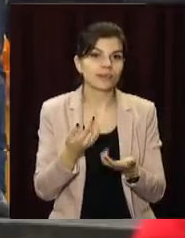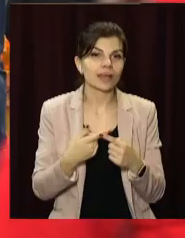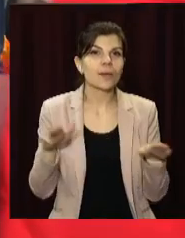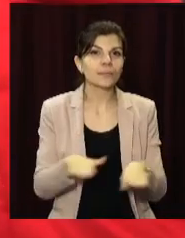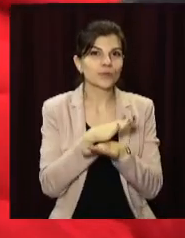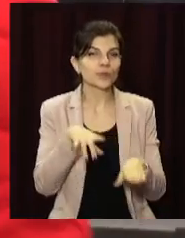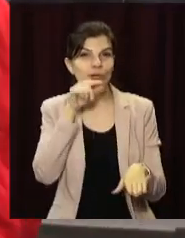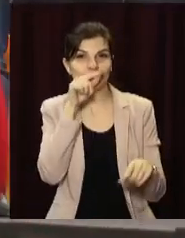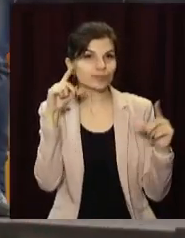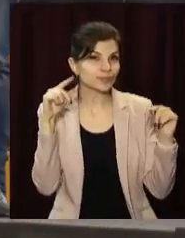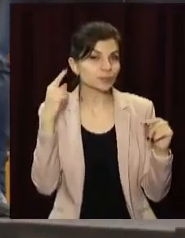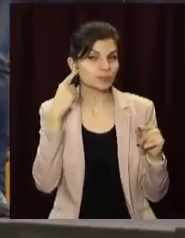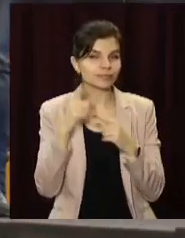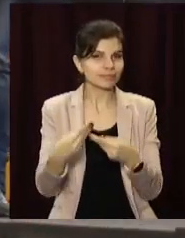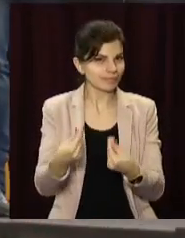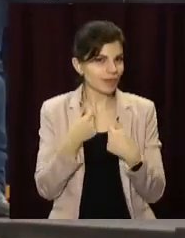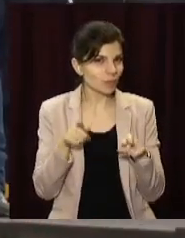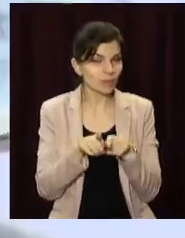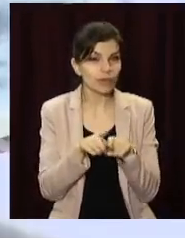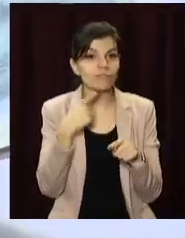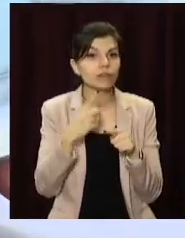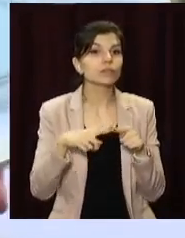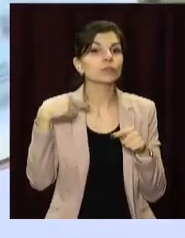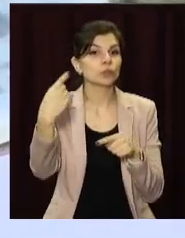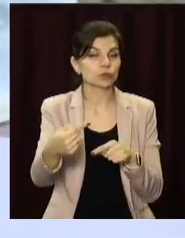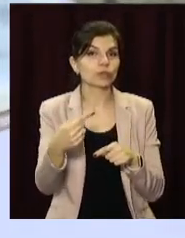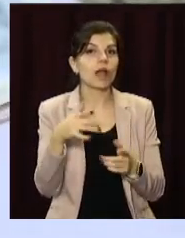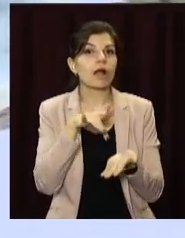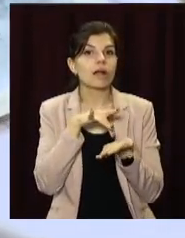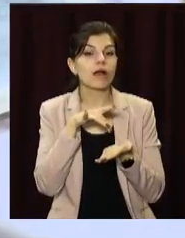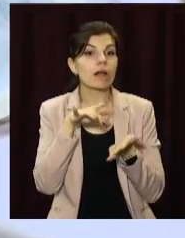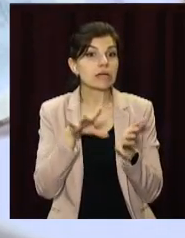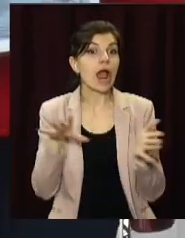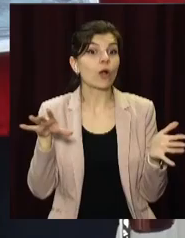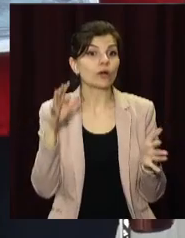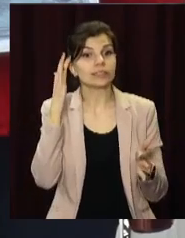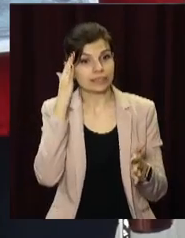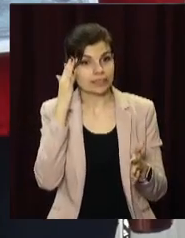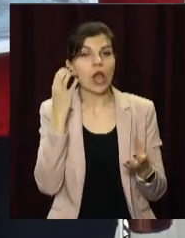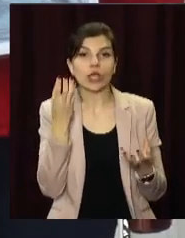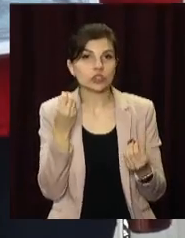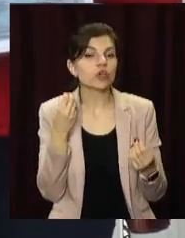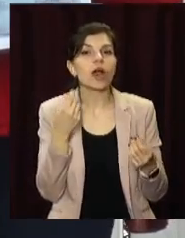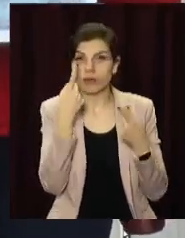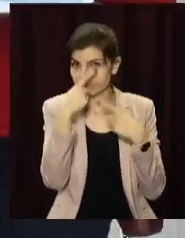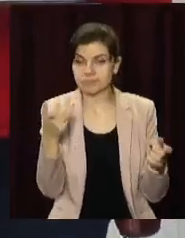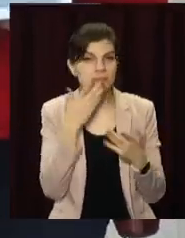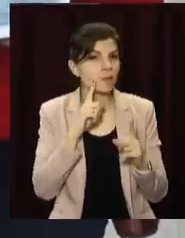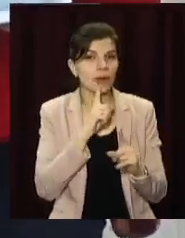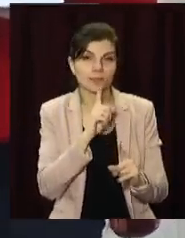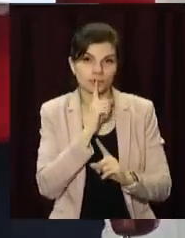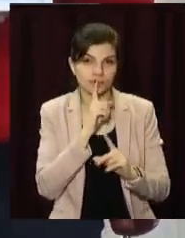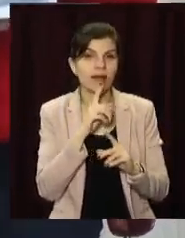птахів. У Дніпрі вже готуються до наступного гастрономічного рекорду, до якого саме ще не розголошують. Руслана Козиряцька,